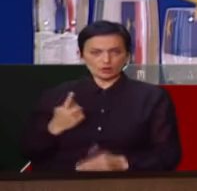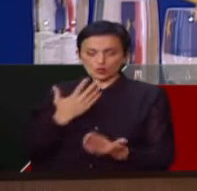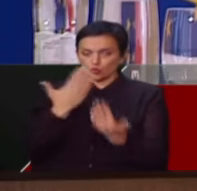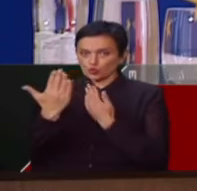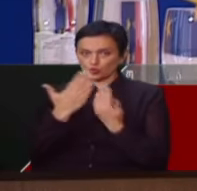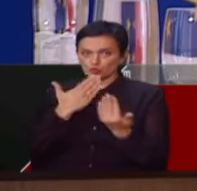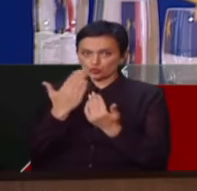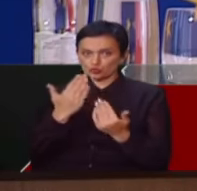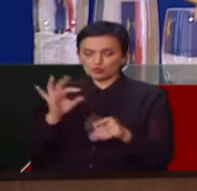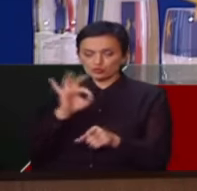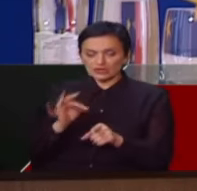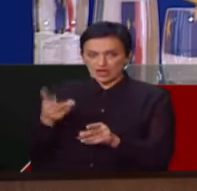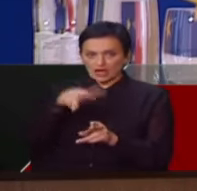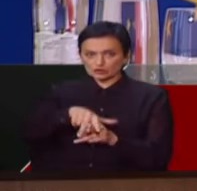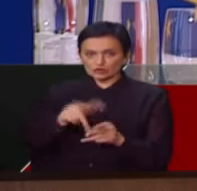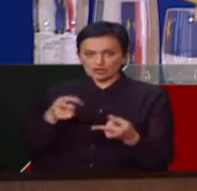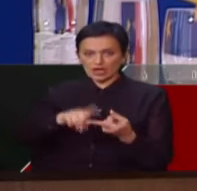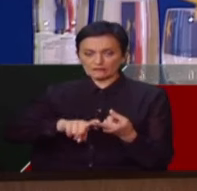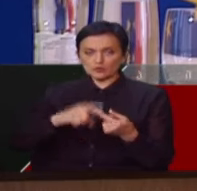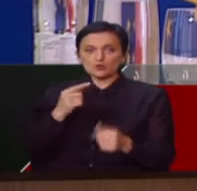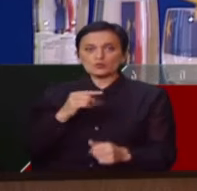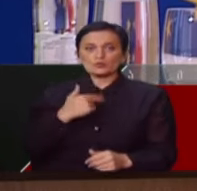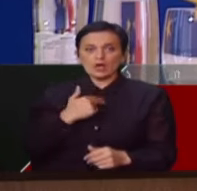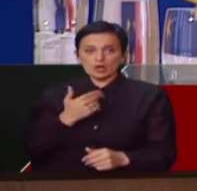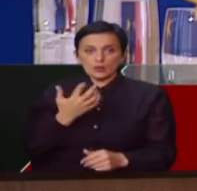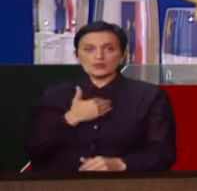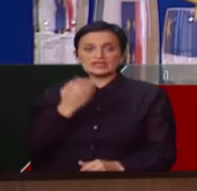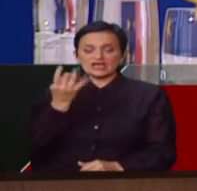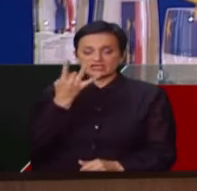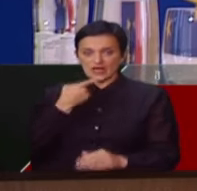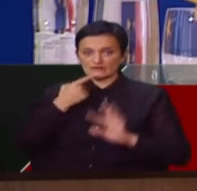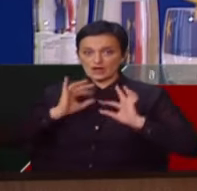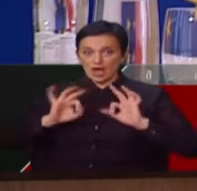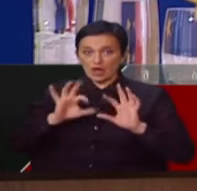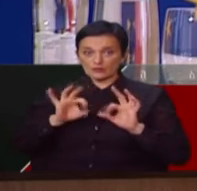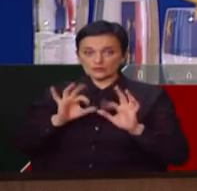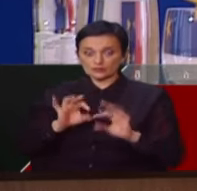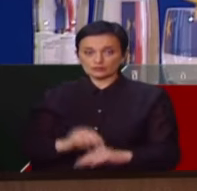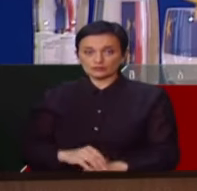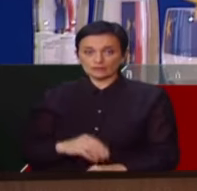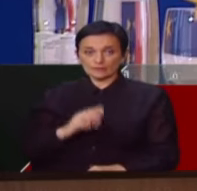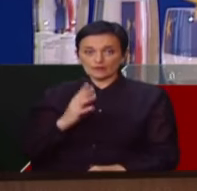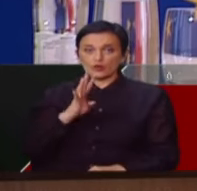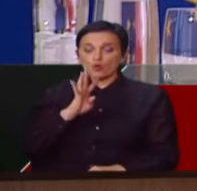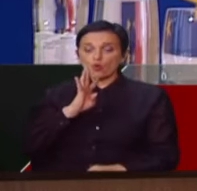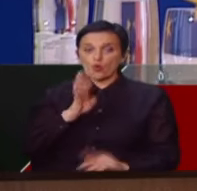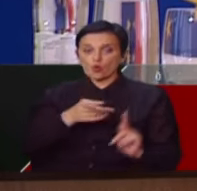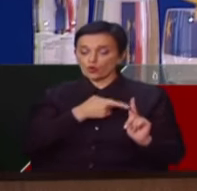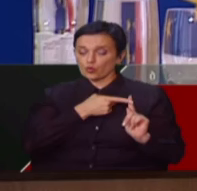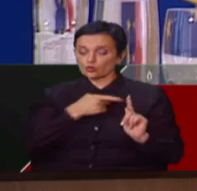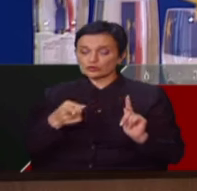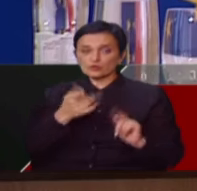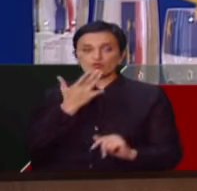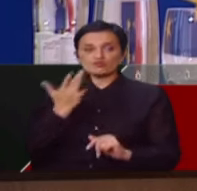ურთიერთობების გადატვირთვასთან დაკავშირებით. მე კიდევ ერთხელ დააღნიშნო, რომ გასული 4 წლის